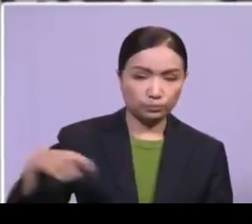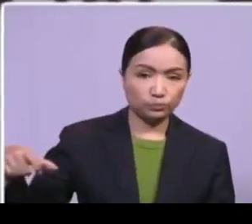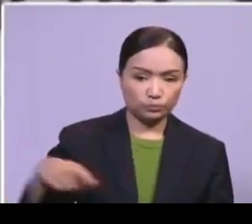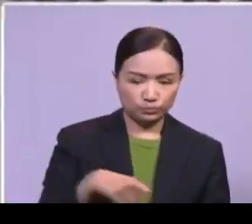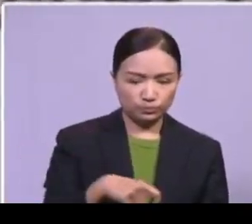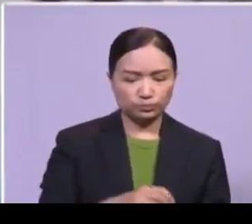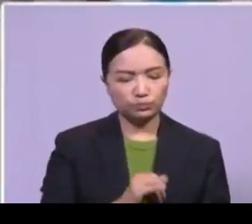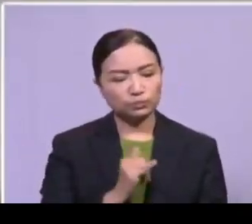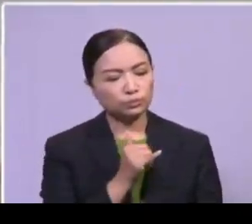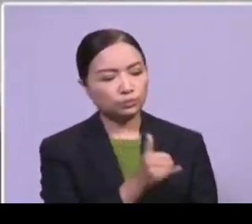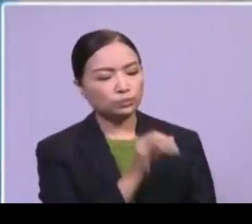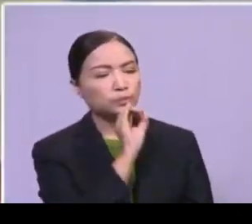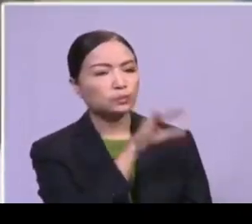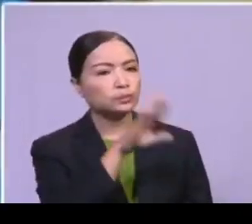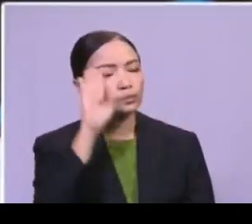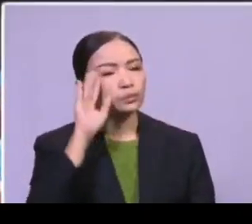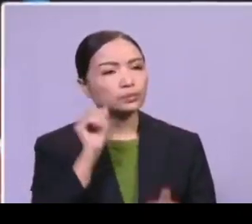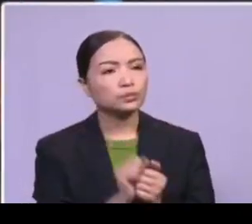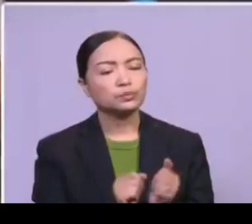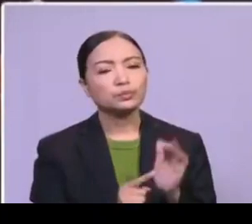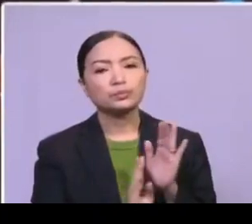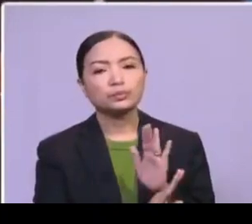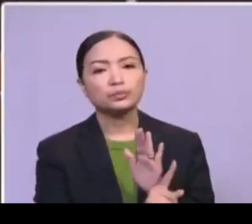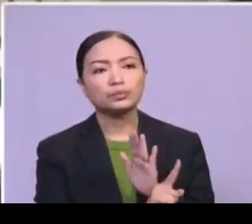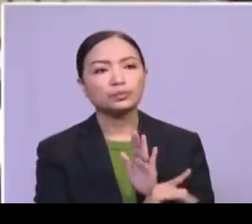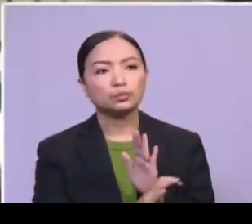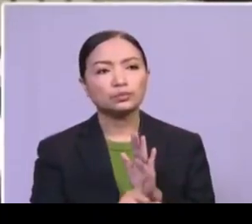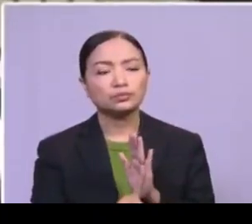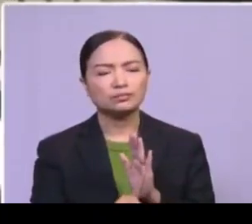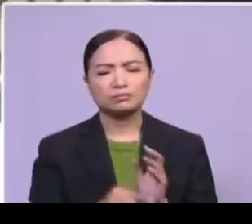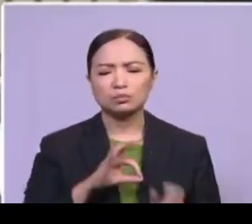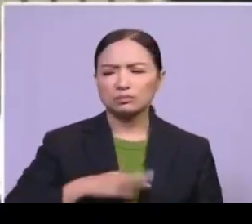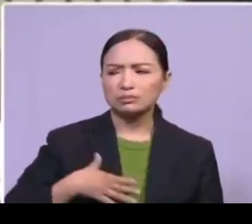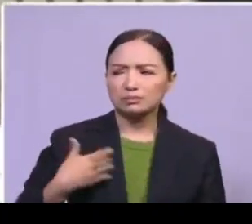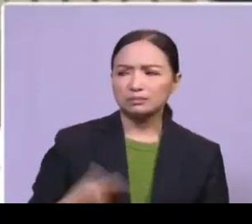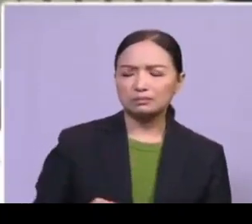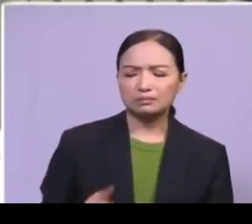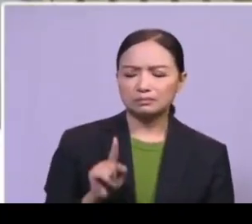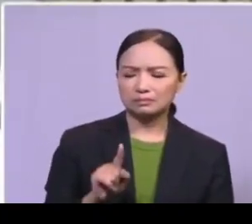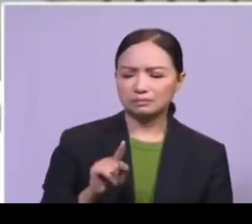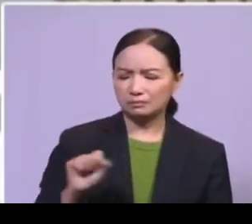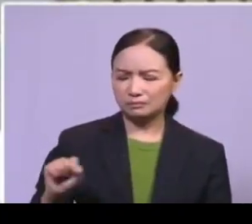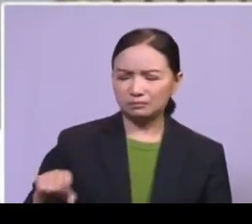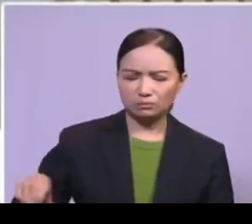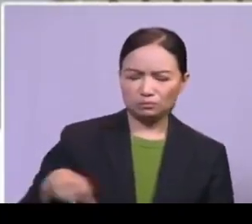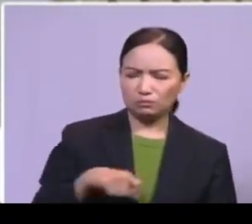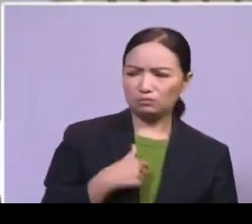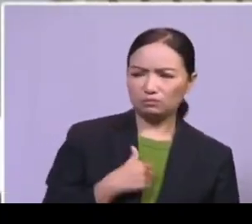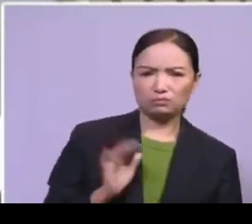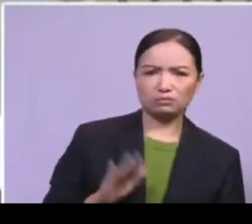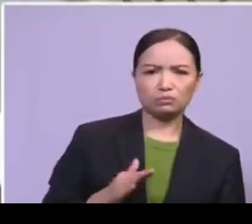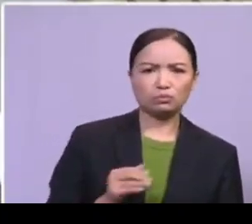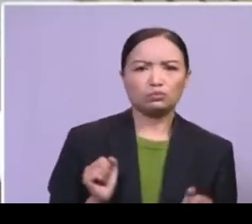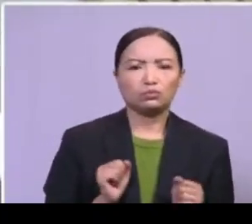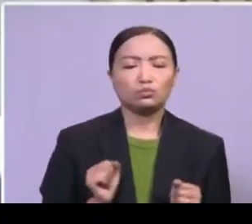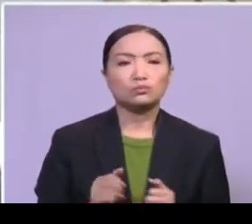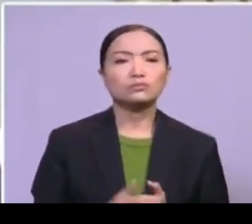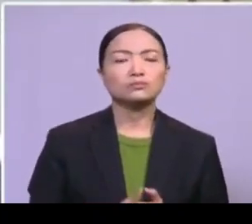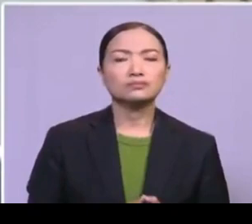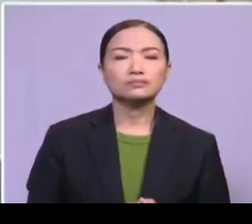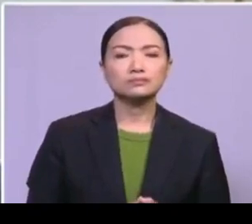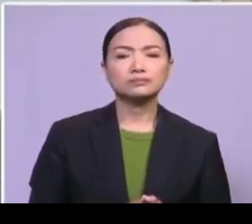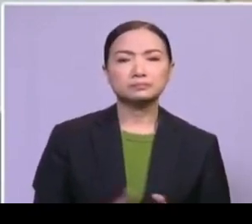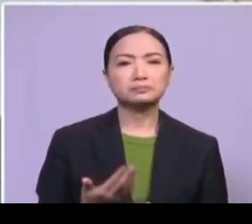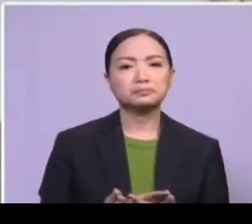านสอบสวนสภ.เมือง101นั่นแหละครับระบุว่าไม่สบายใจเลยครับกับเงินที่ได้มาแบบนี้อยู่ดีๆก็เข้ามาในบัญชีเกรงว่าจะเป็นเ